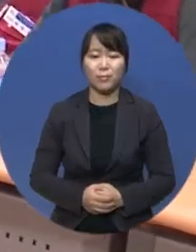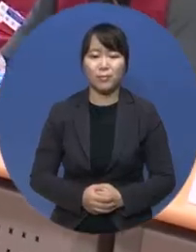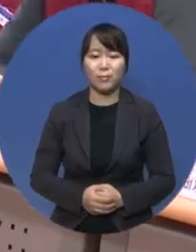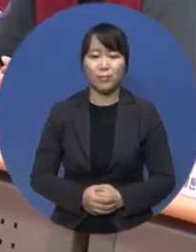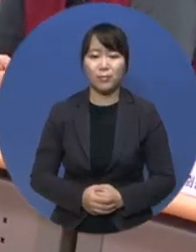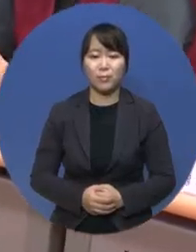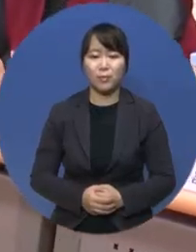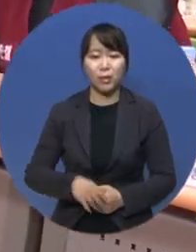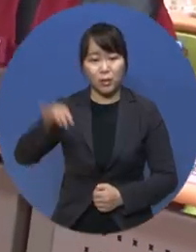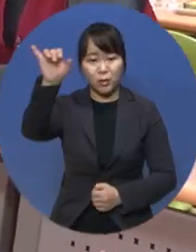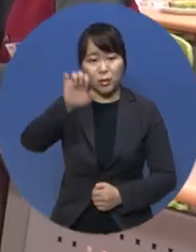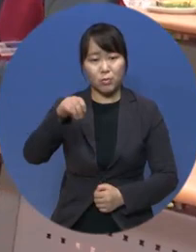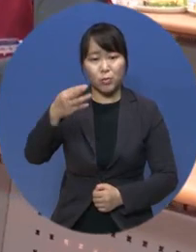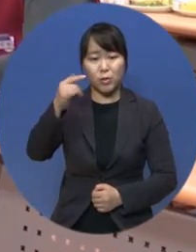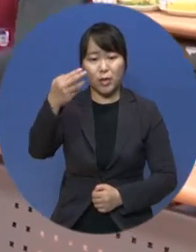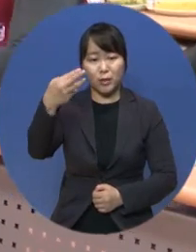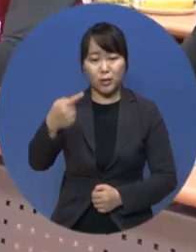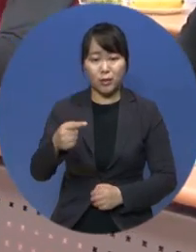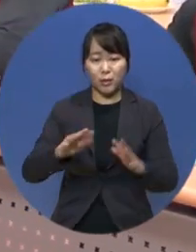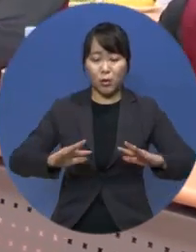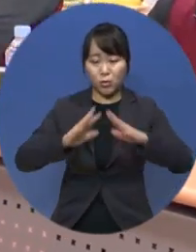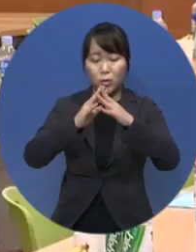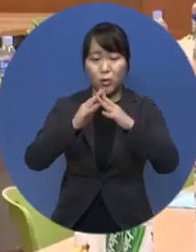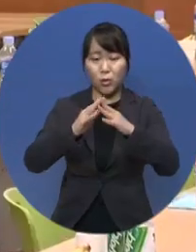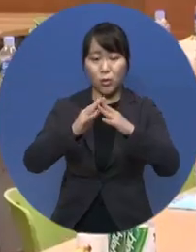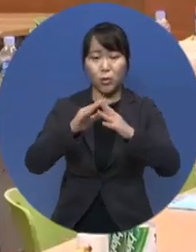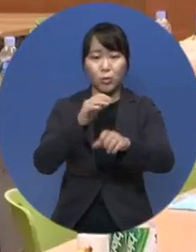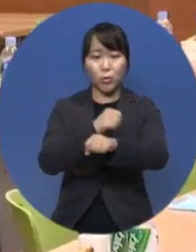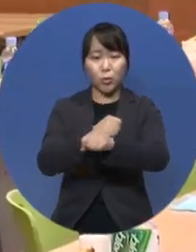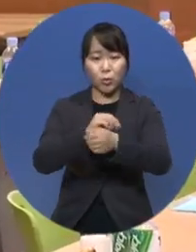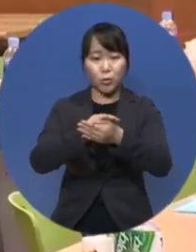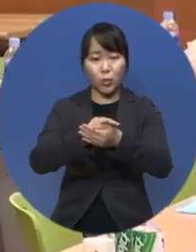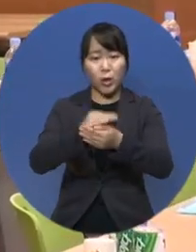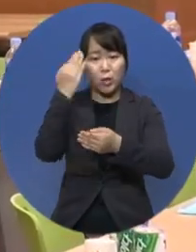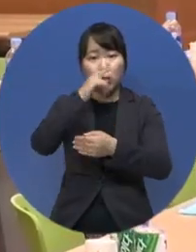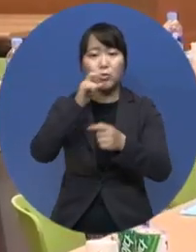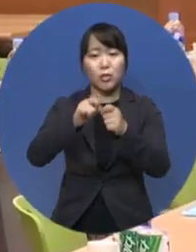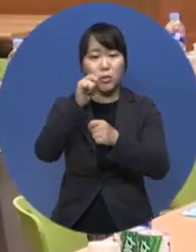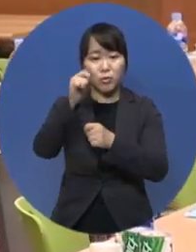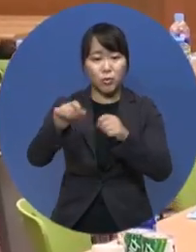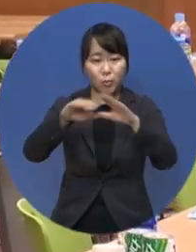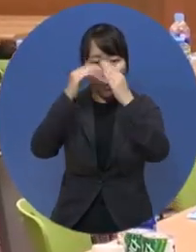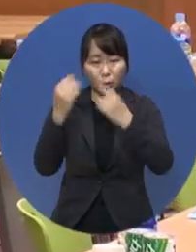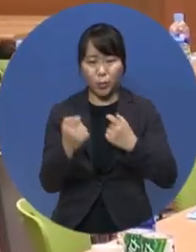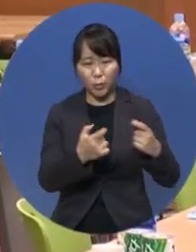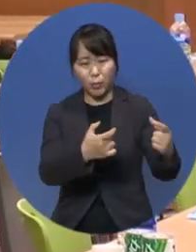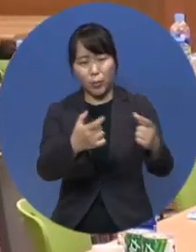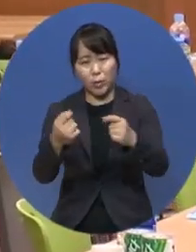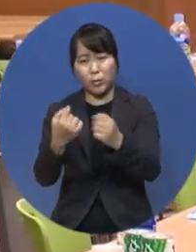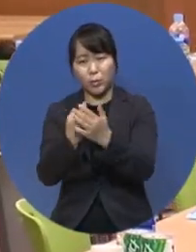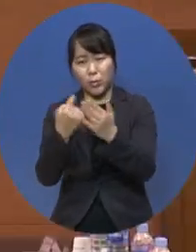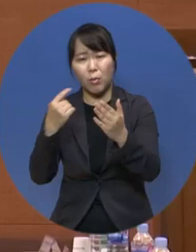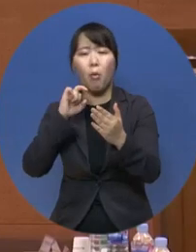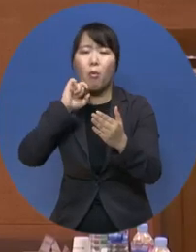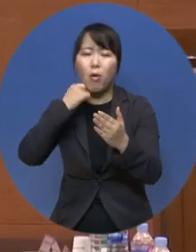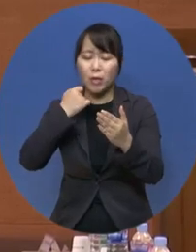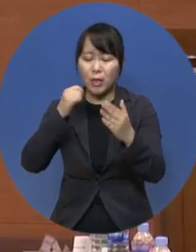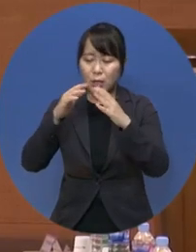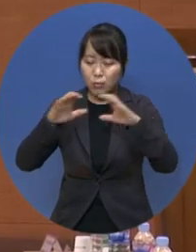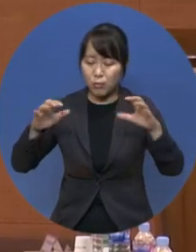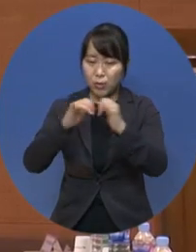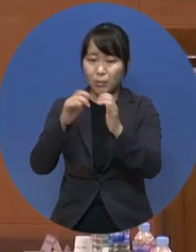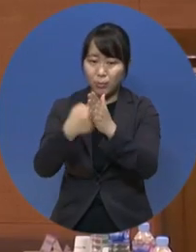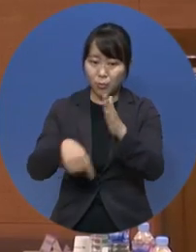천국 플랜트 건설 노동 조합 여수 지분은 조합원 모두가 하나되어 소외되고 어려운 이웃을